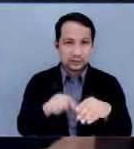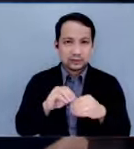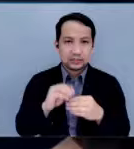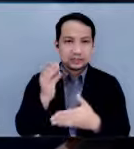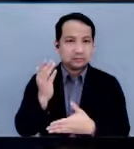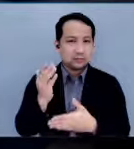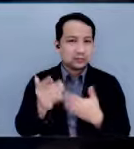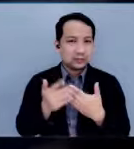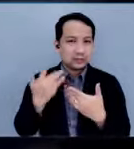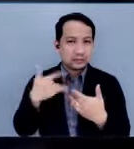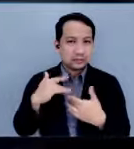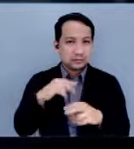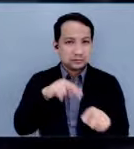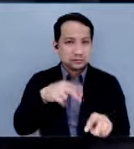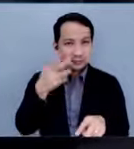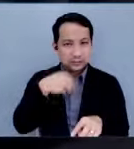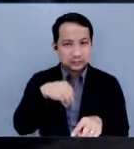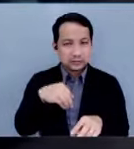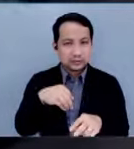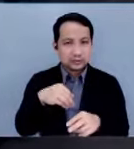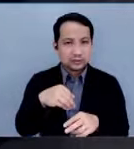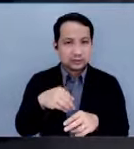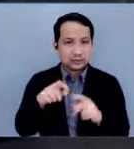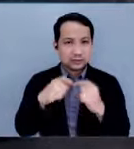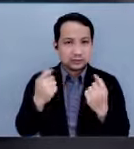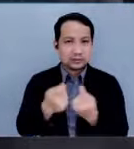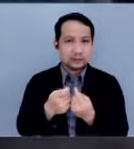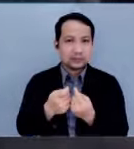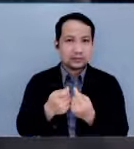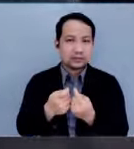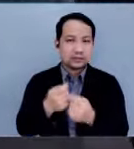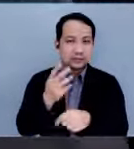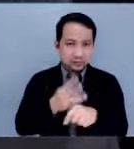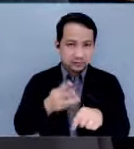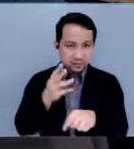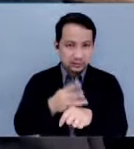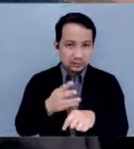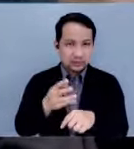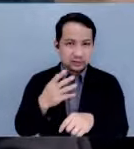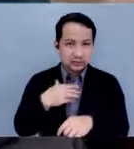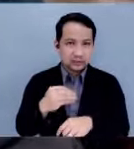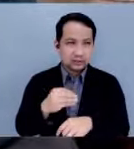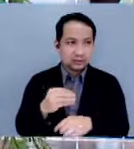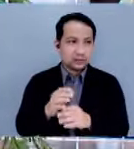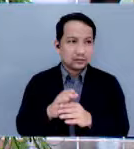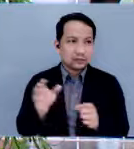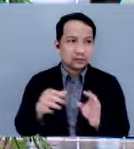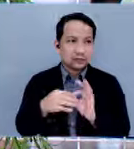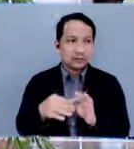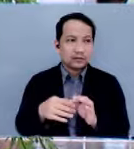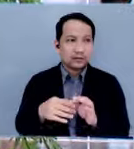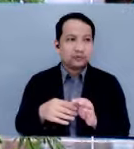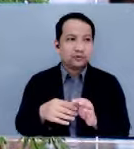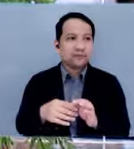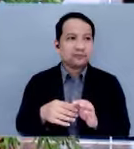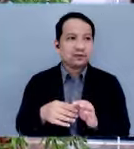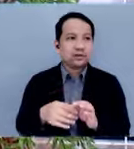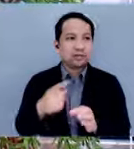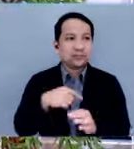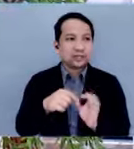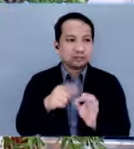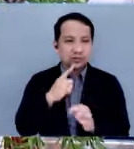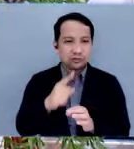aesthetic siyang tignan. Oo. Kasi team kahoy, team puti. Ang ganda. Kapag tignan mo, Princess, tignan mo, Jess, yung detalye. Right. So, papaano yan? Parang crochet din